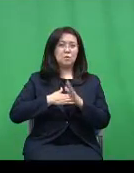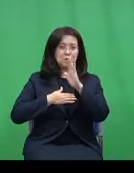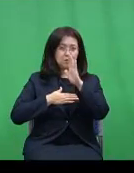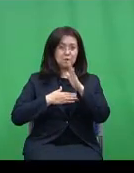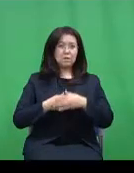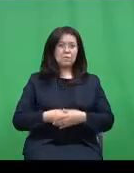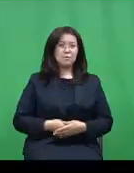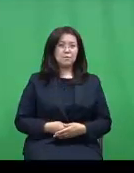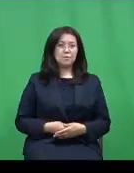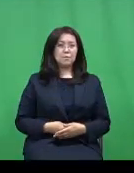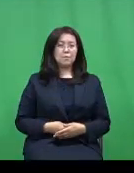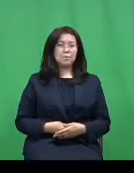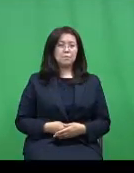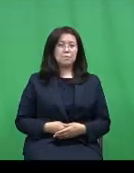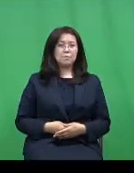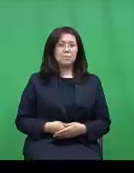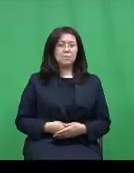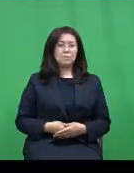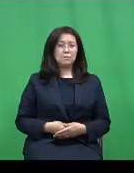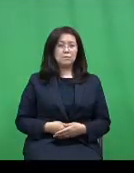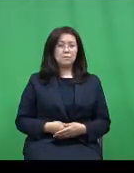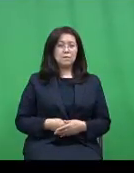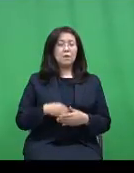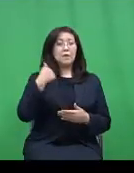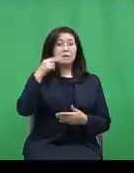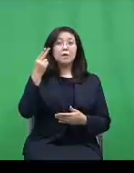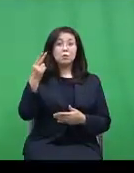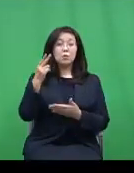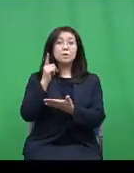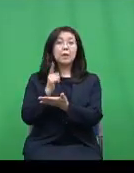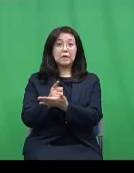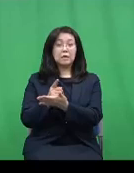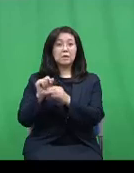ですね、なんとだけやった場合には、結局、